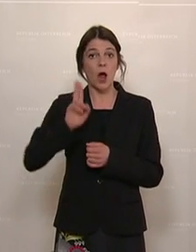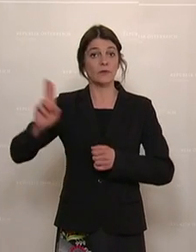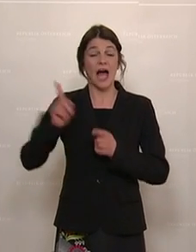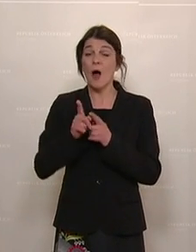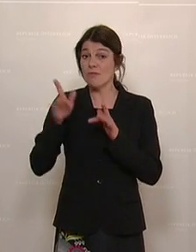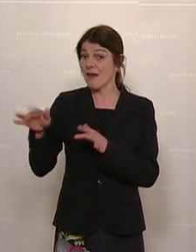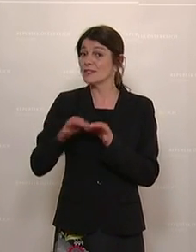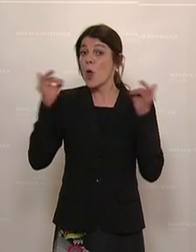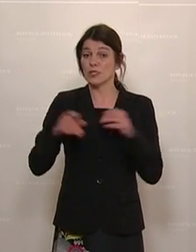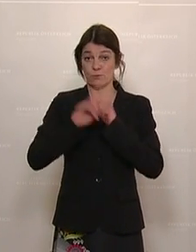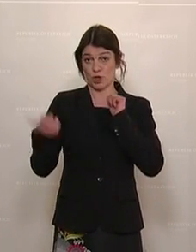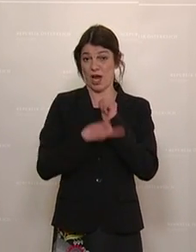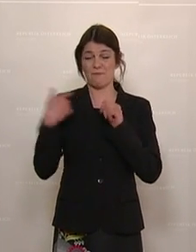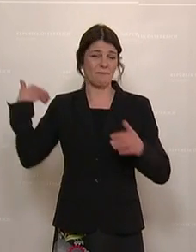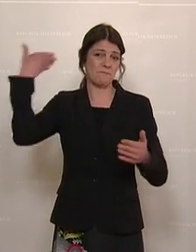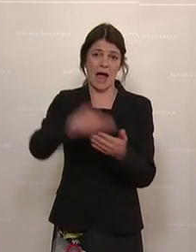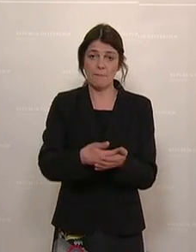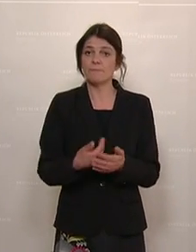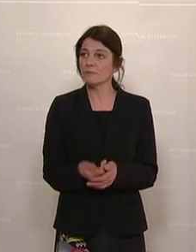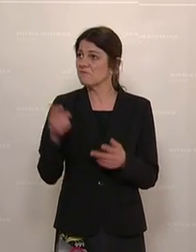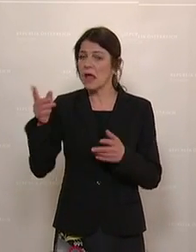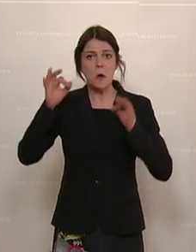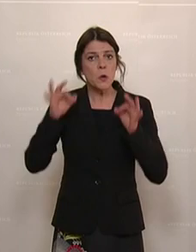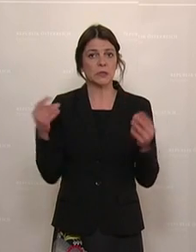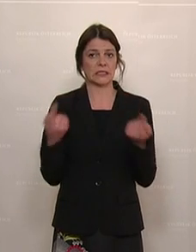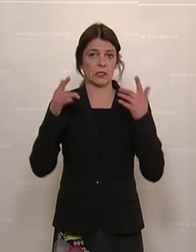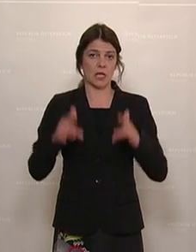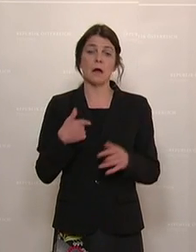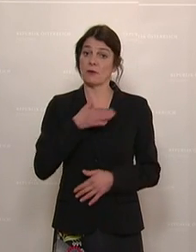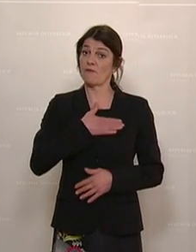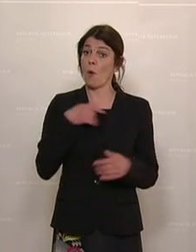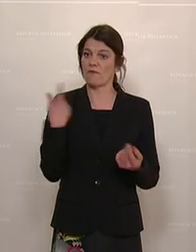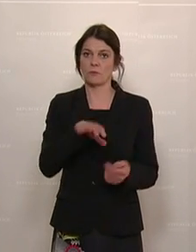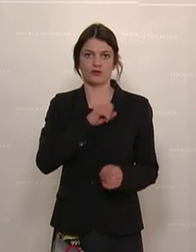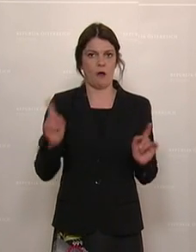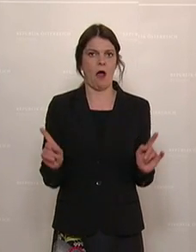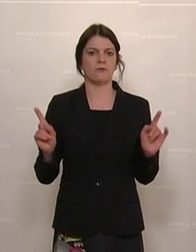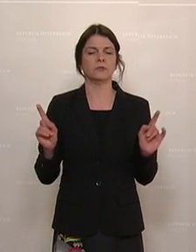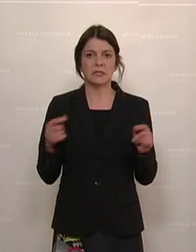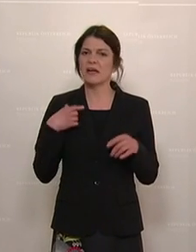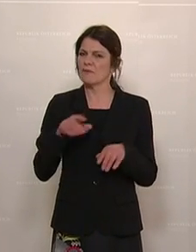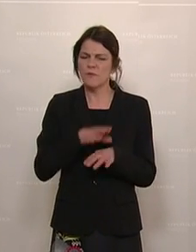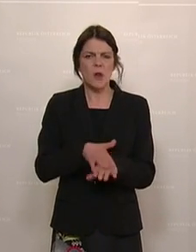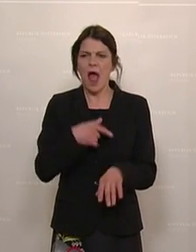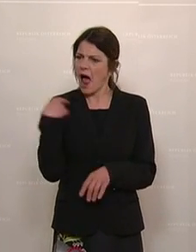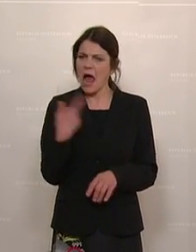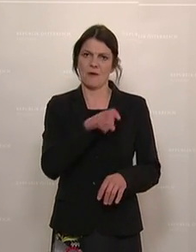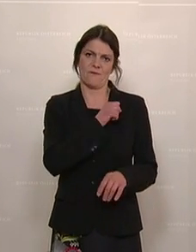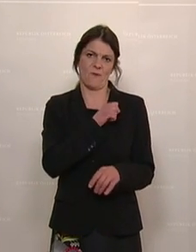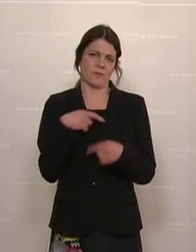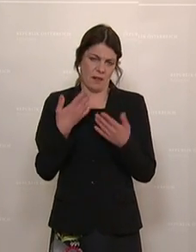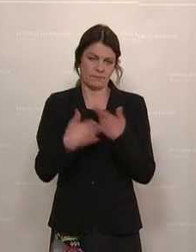aller Zeiten noch nie dagestanden. Und da bin ich wirklich sehr, sehr froh, dass uns das gelungen ist. Ich glaube, davon profitieren wir alle.